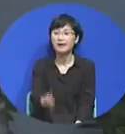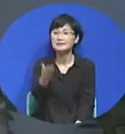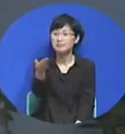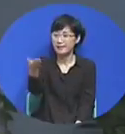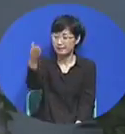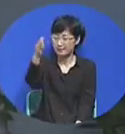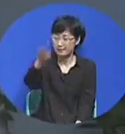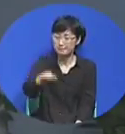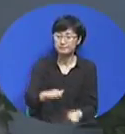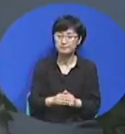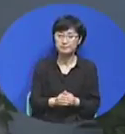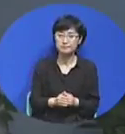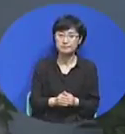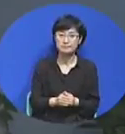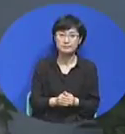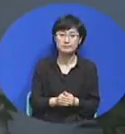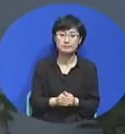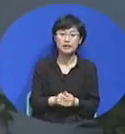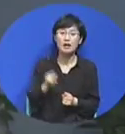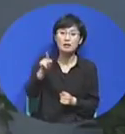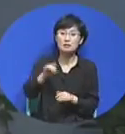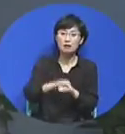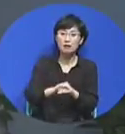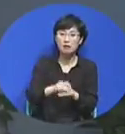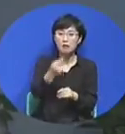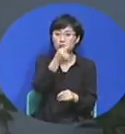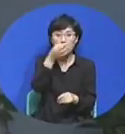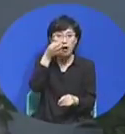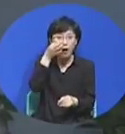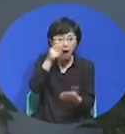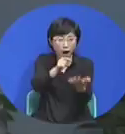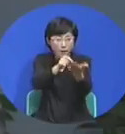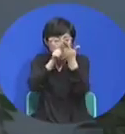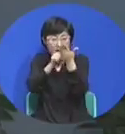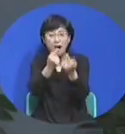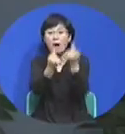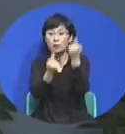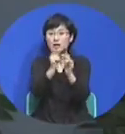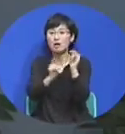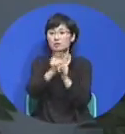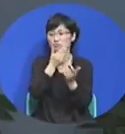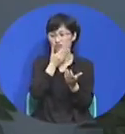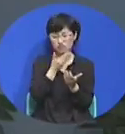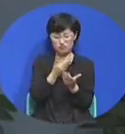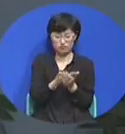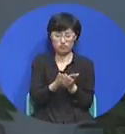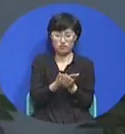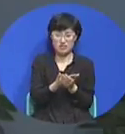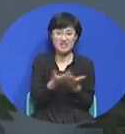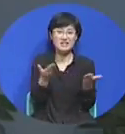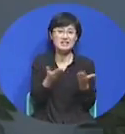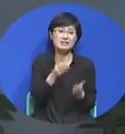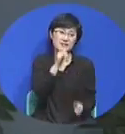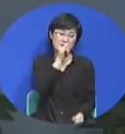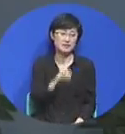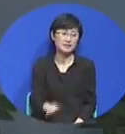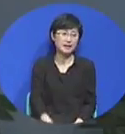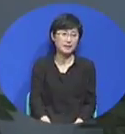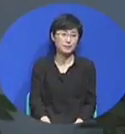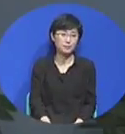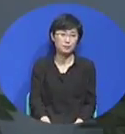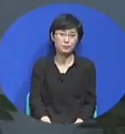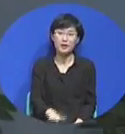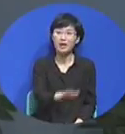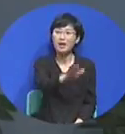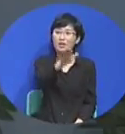그러나 그것보다 더 중요한 일이 벌어집니다. But something even more important than what you can see takes place. 여러분은 예배